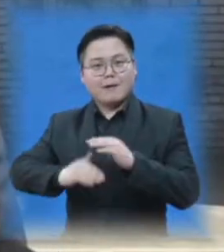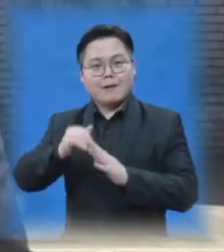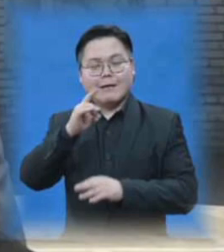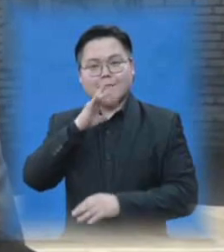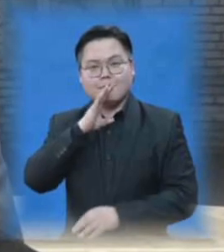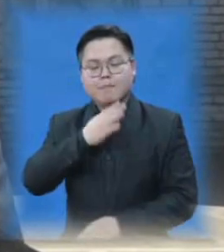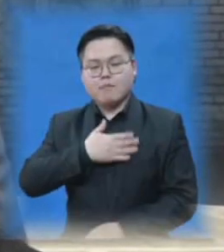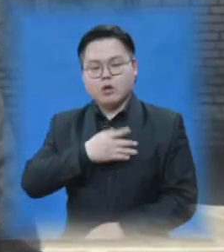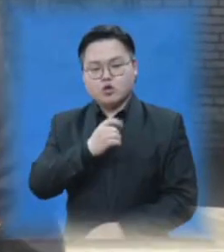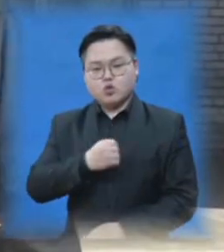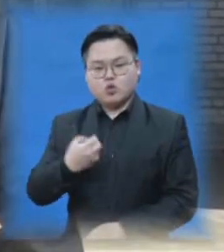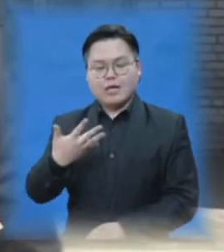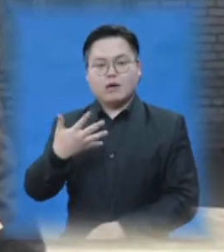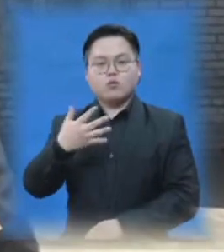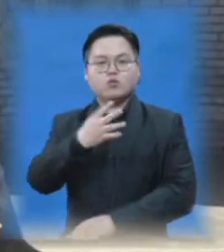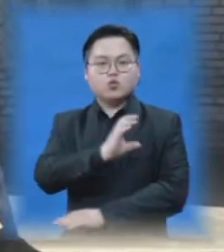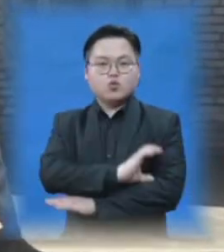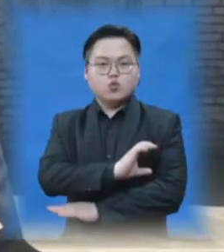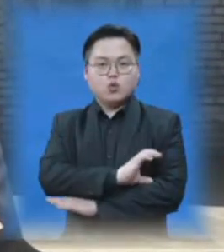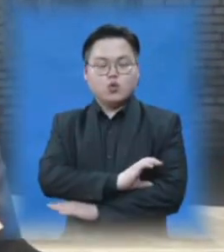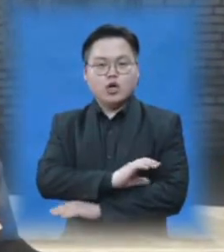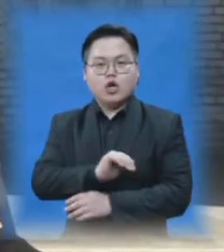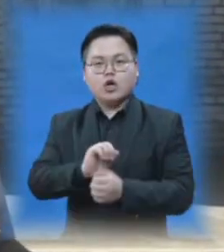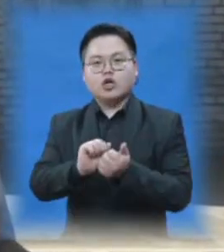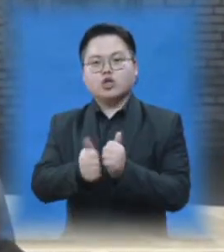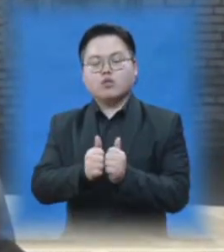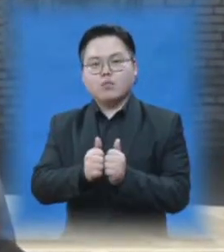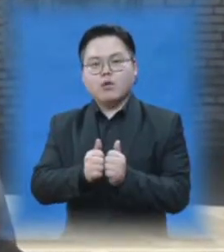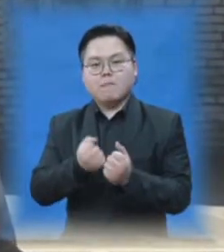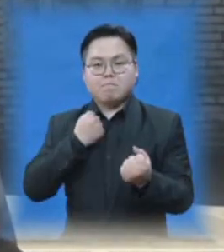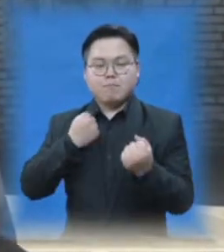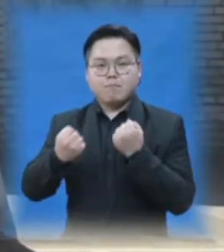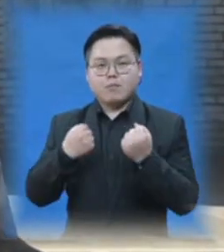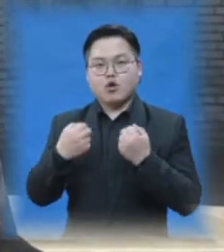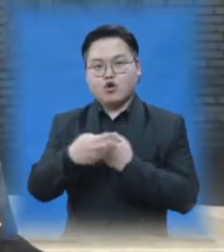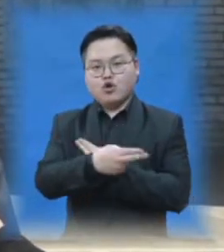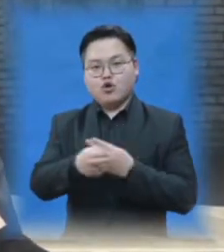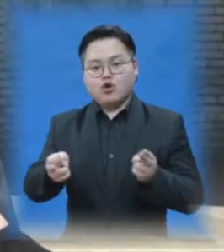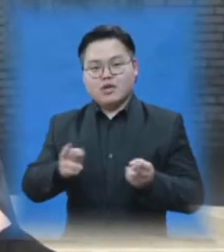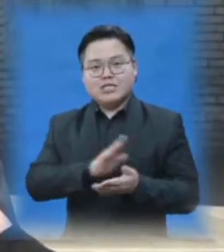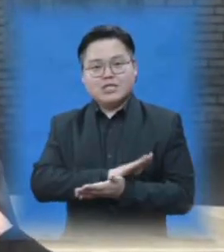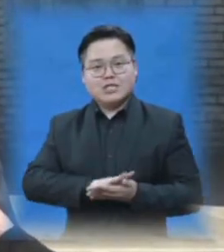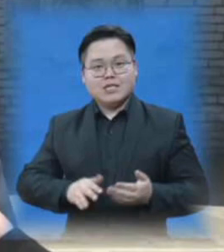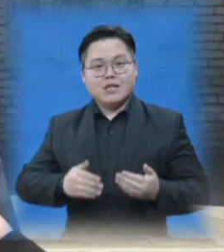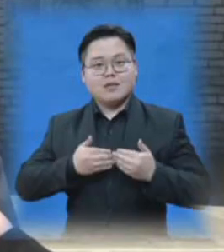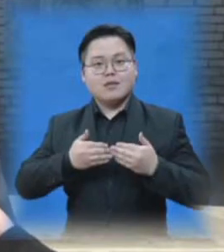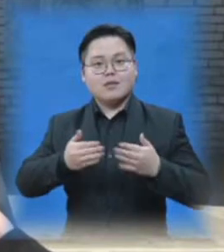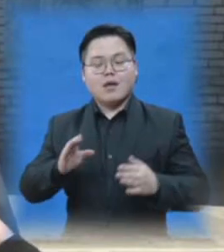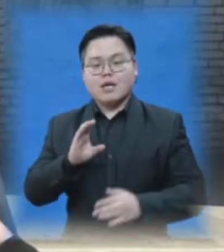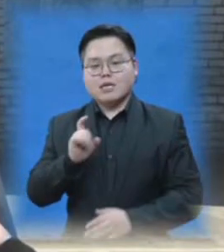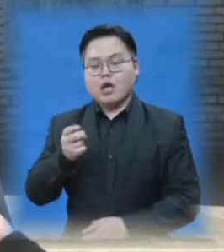сургууль маань энэ спорт цаа шинээр өргөтгөл нэгж байгаагаараа энэ Сангийн Архан дүүргийн Баян Хошууд бүсийн